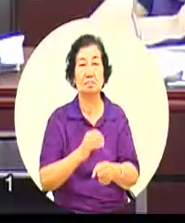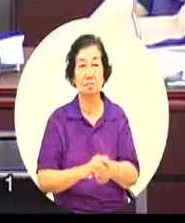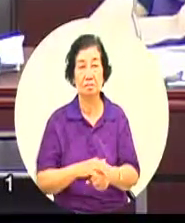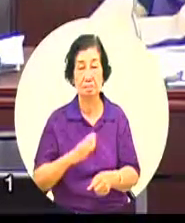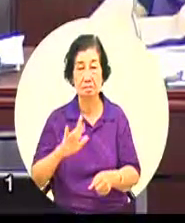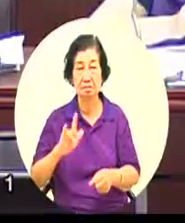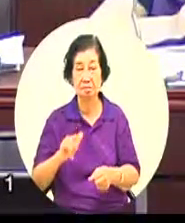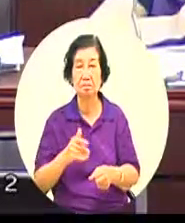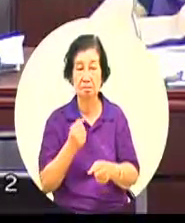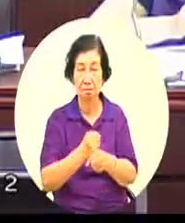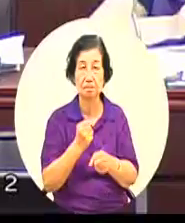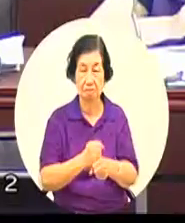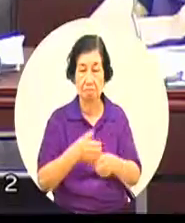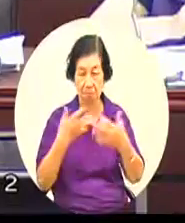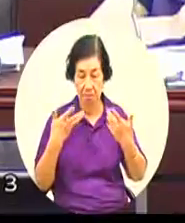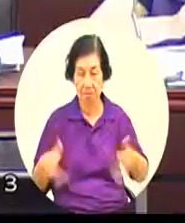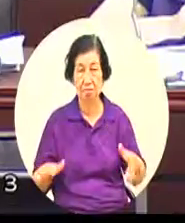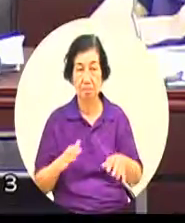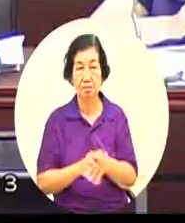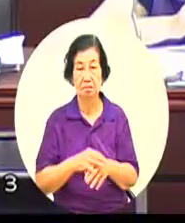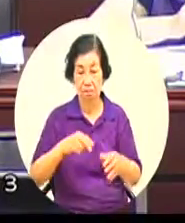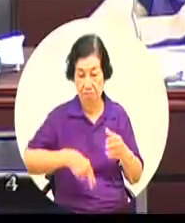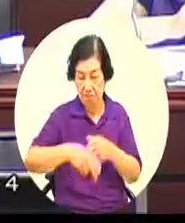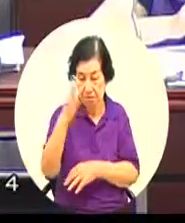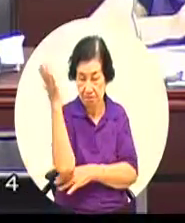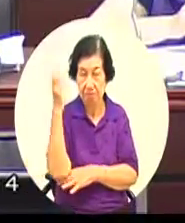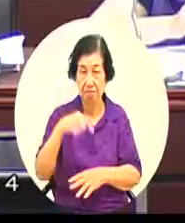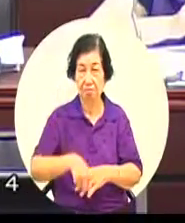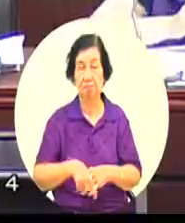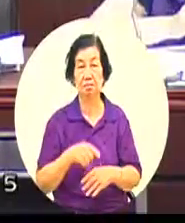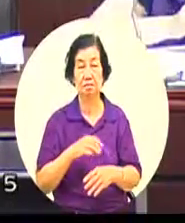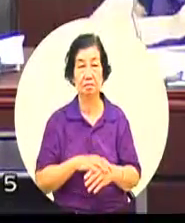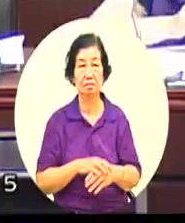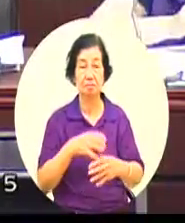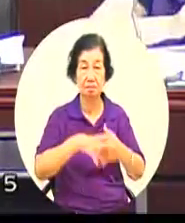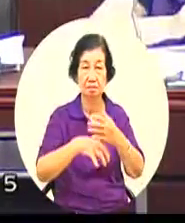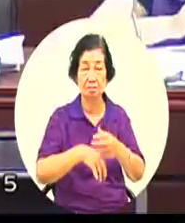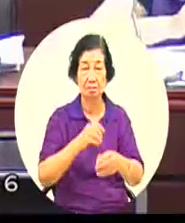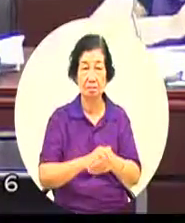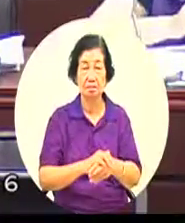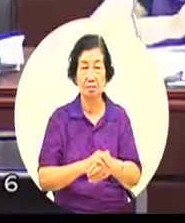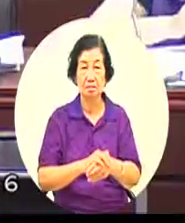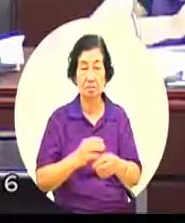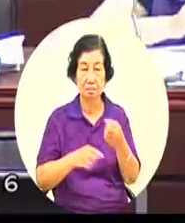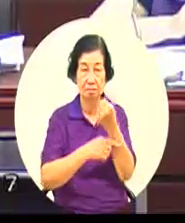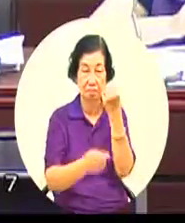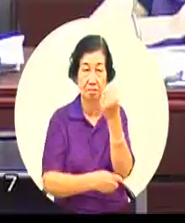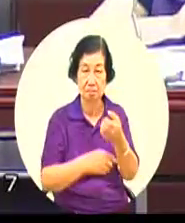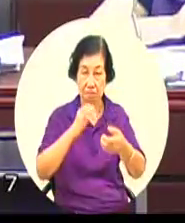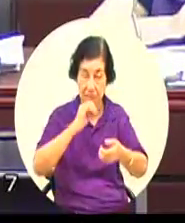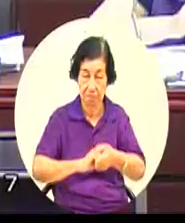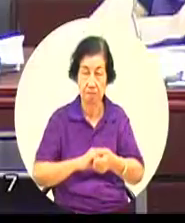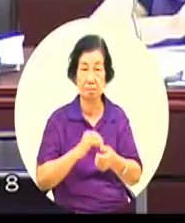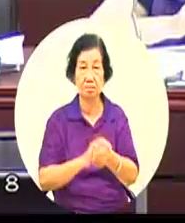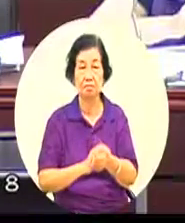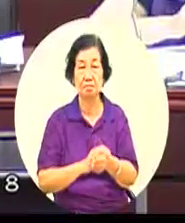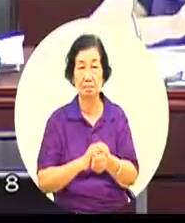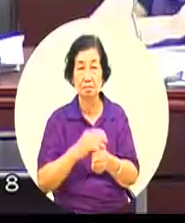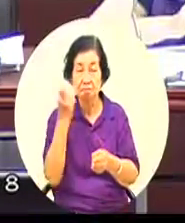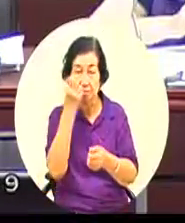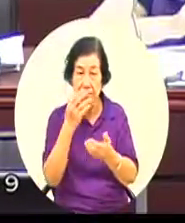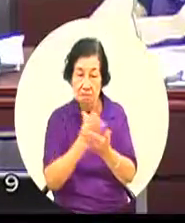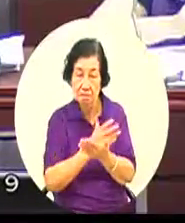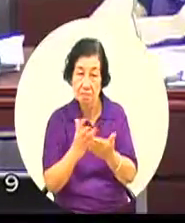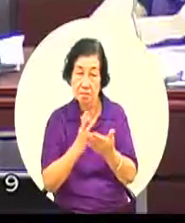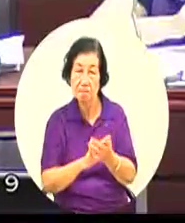些呢？这一年来在行政减量上几乎已经到了除了法定规定以外的评鉴方式都把它简